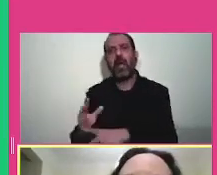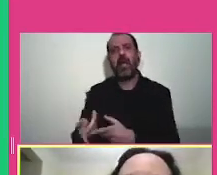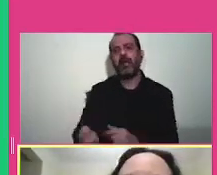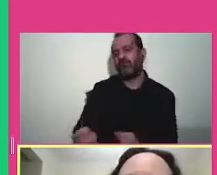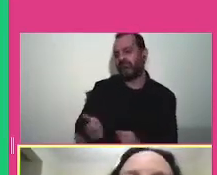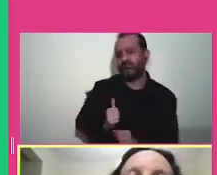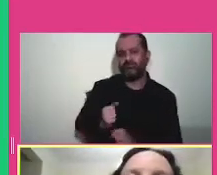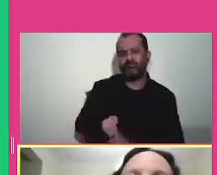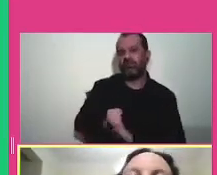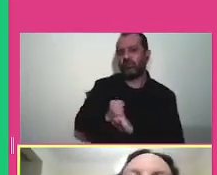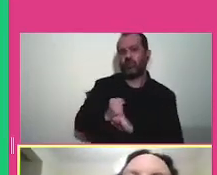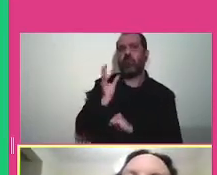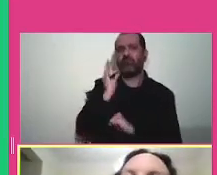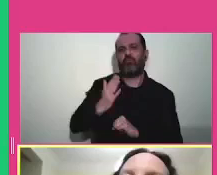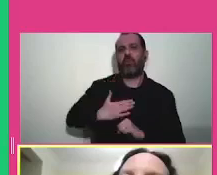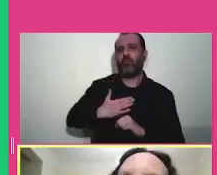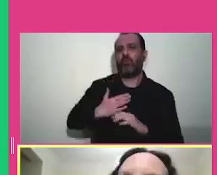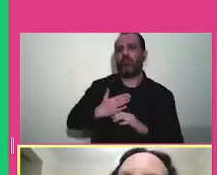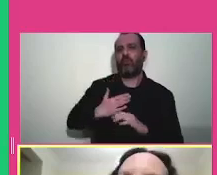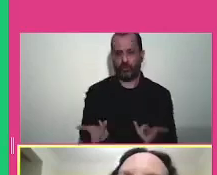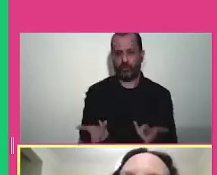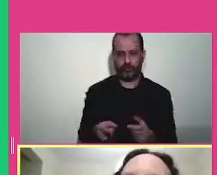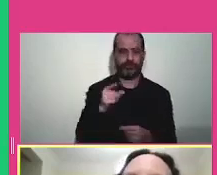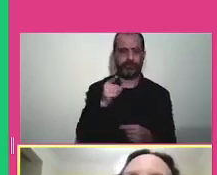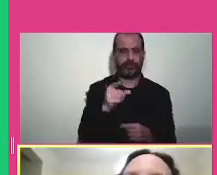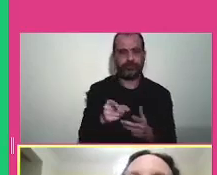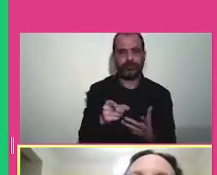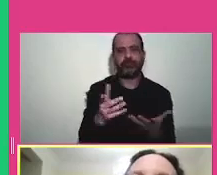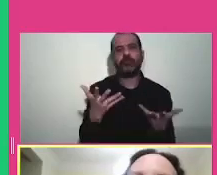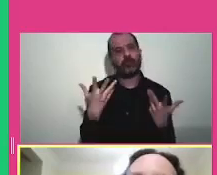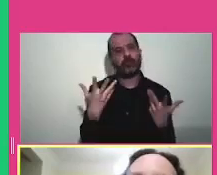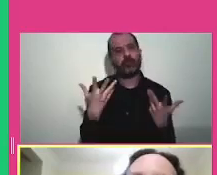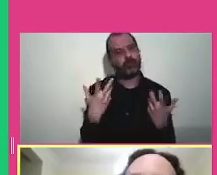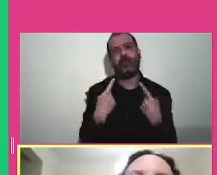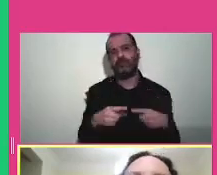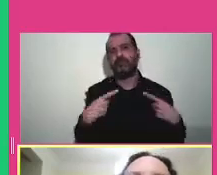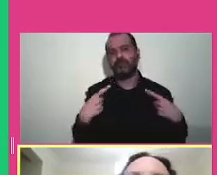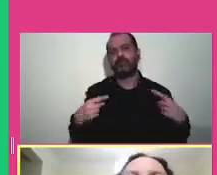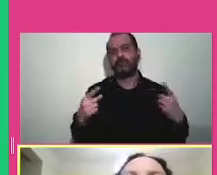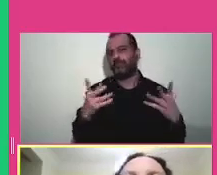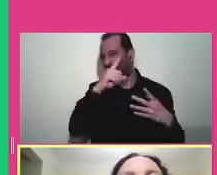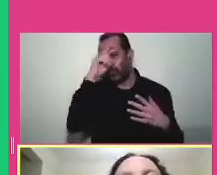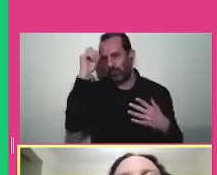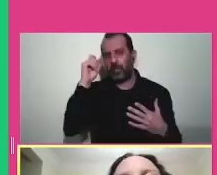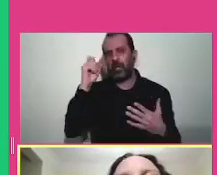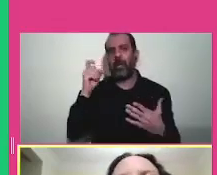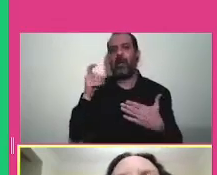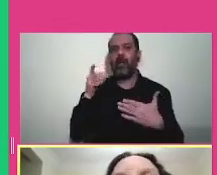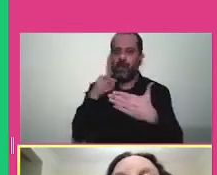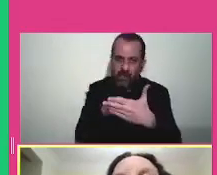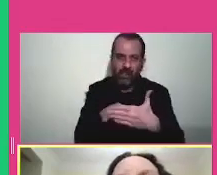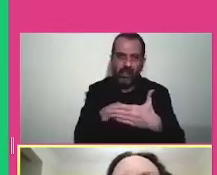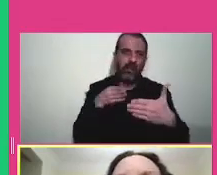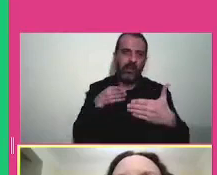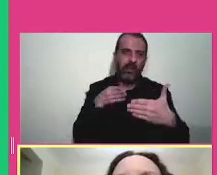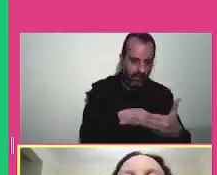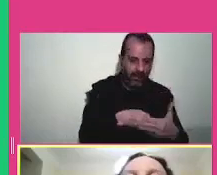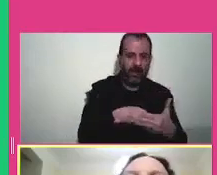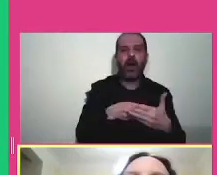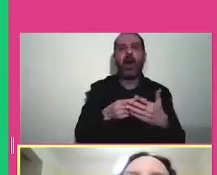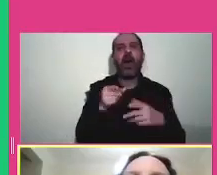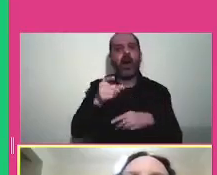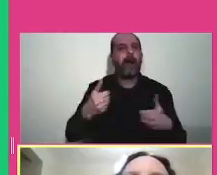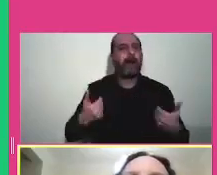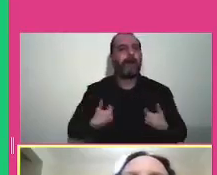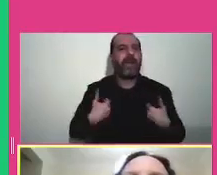Bonus για την εποχή, λοιπόν, παρόλο τις δυσκολίες που είχαμε όλο αυτό το διάστημα, ήταν ότι όλα μας τα επιτραπέζια παιχνίδια